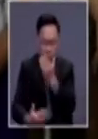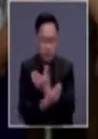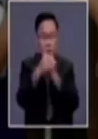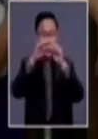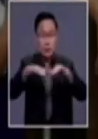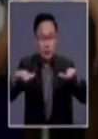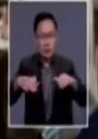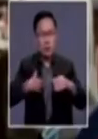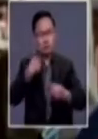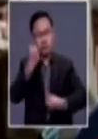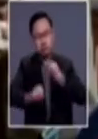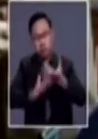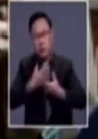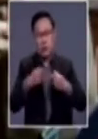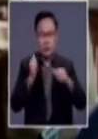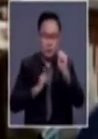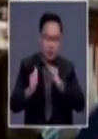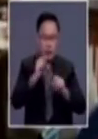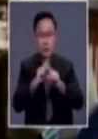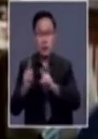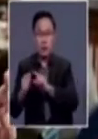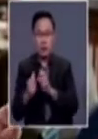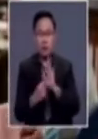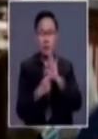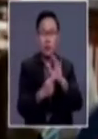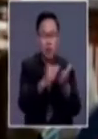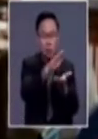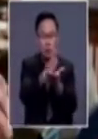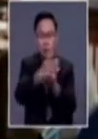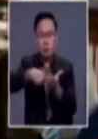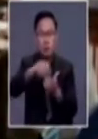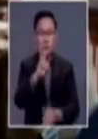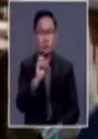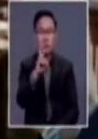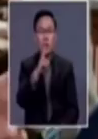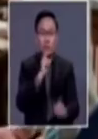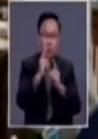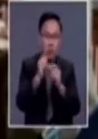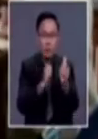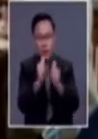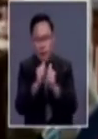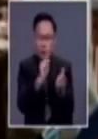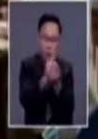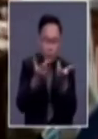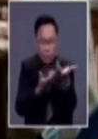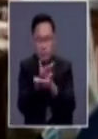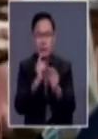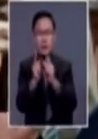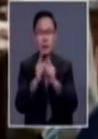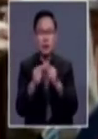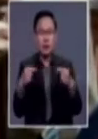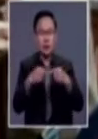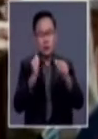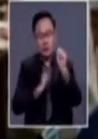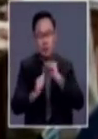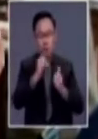ามีแรงบันดาลใจนะครับอาจจะเอาโรงเรียนที่เซ็นทรัลดูแลเนี่ยหลายๆโรงเรียนครับมาพบกันนะครับผมมาแส